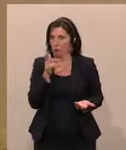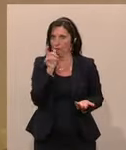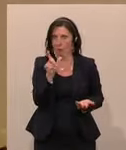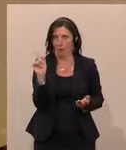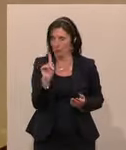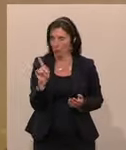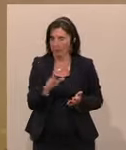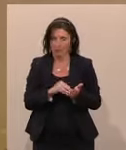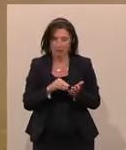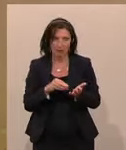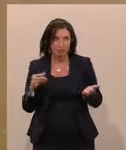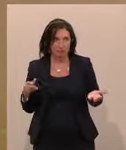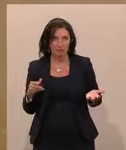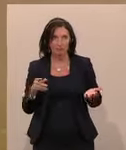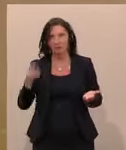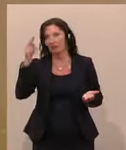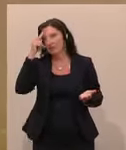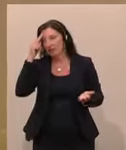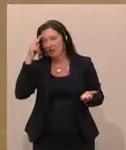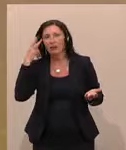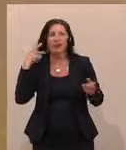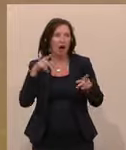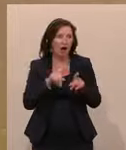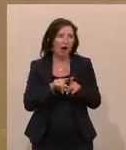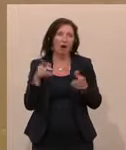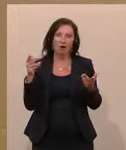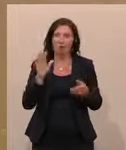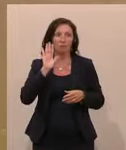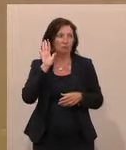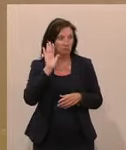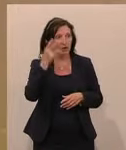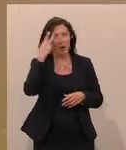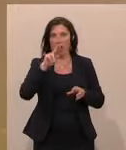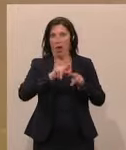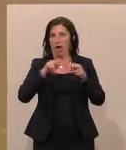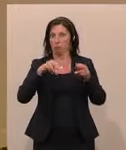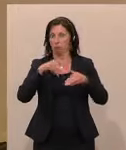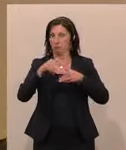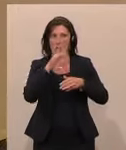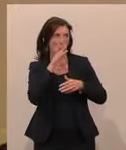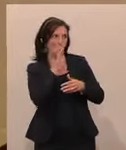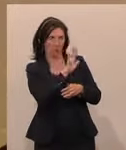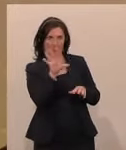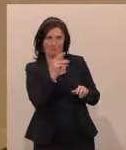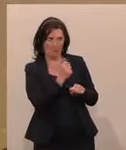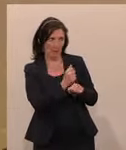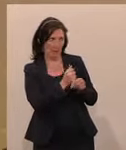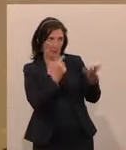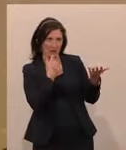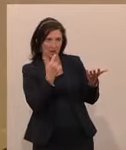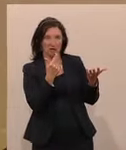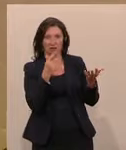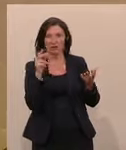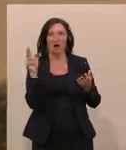Sie kennen den mittlerweile Mitarbeiter von Ihnen, Herr Bundesminister Hofer, glaube ich, der geschrieben hat, dass Widerstandskämpfer